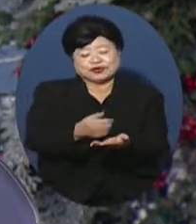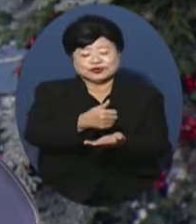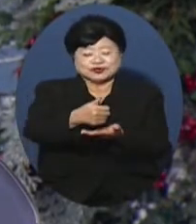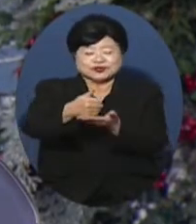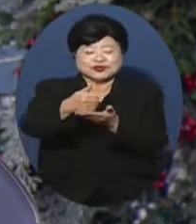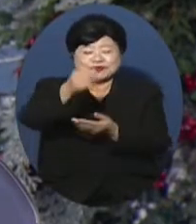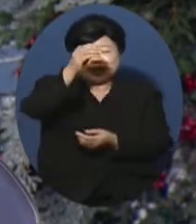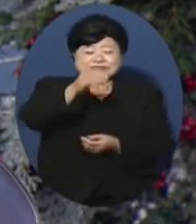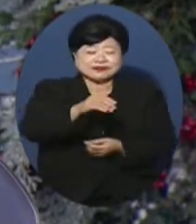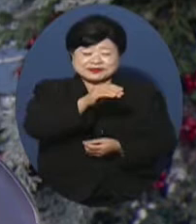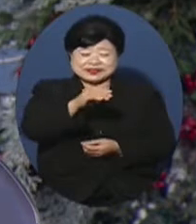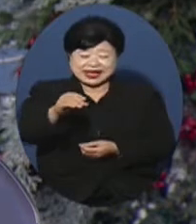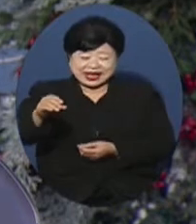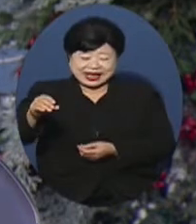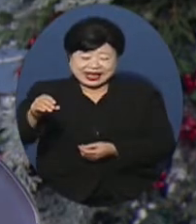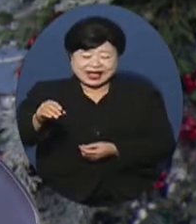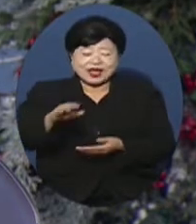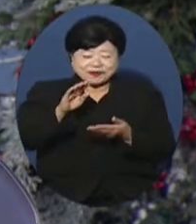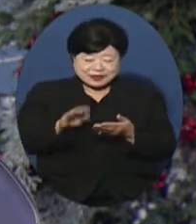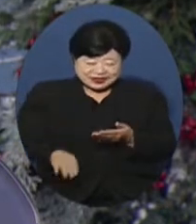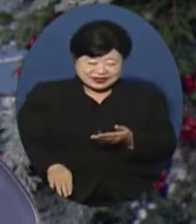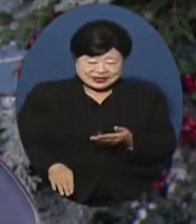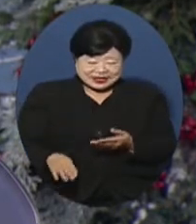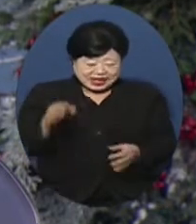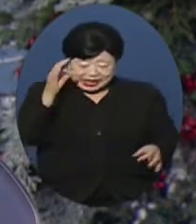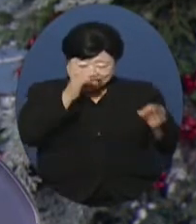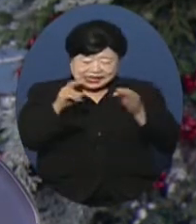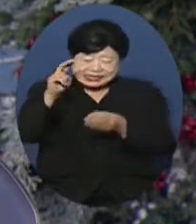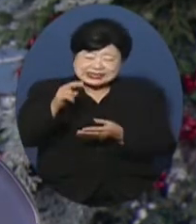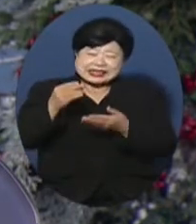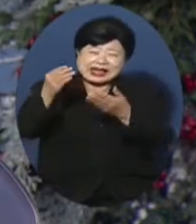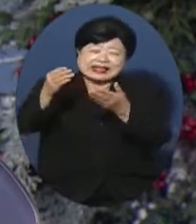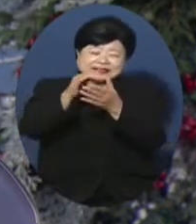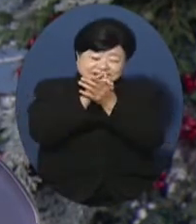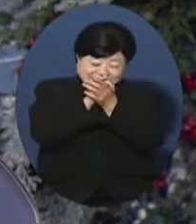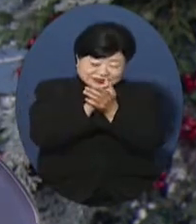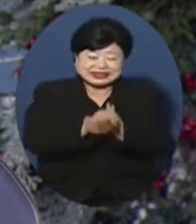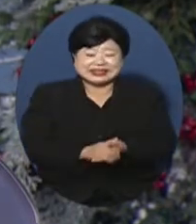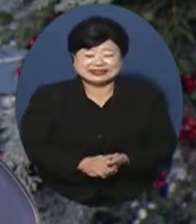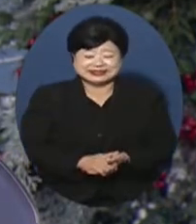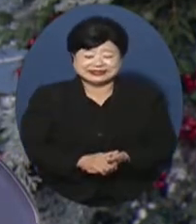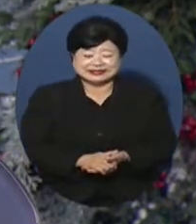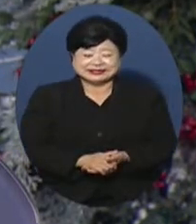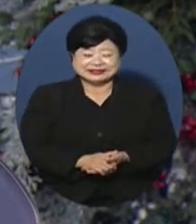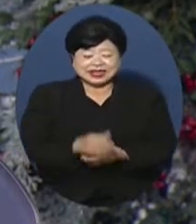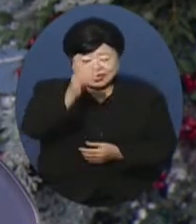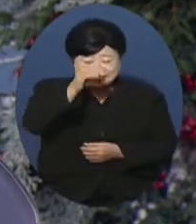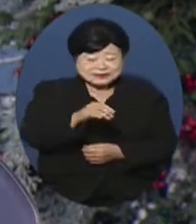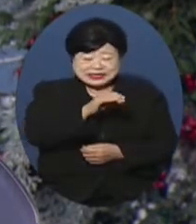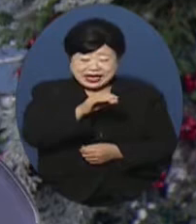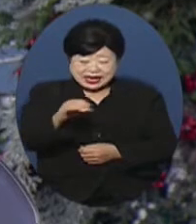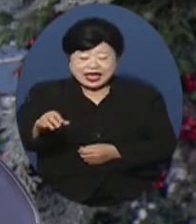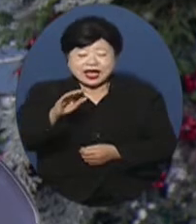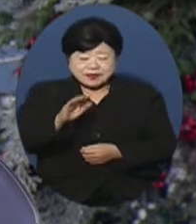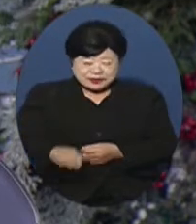십자가 라 m 를 찾아가는 그렇습니다 십자가 밑에 4세대